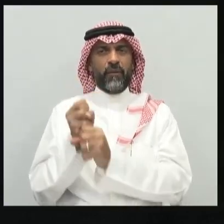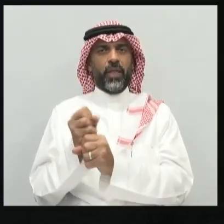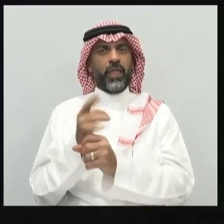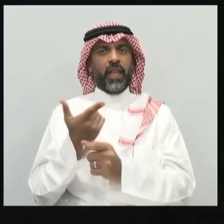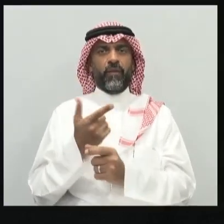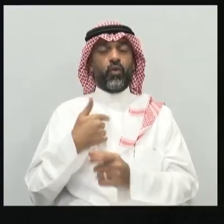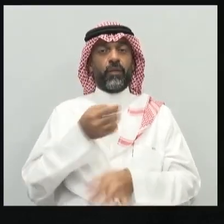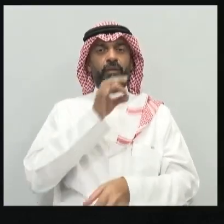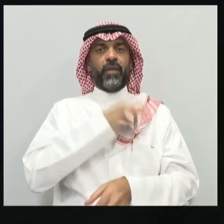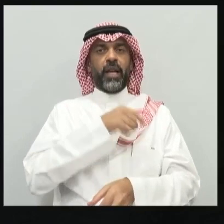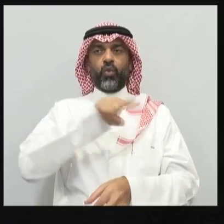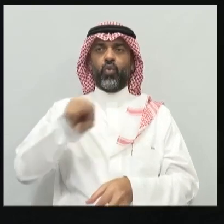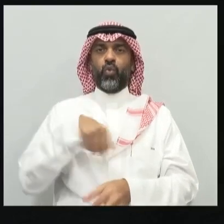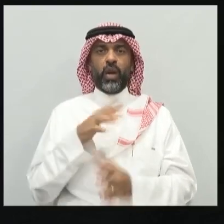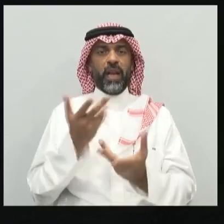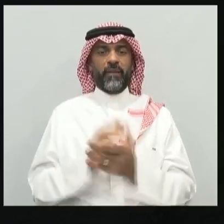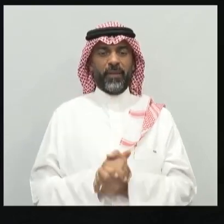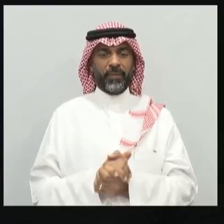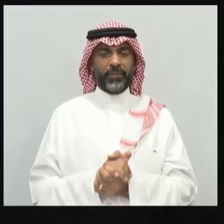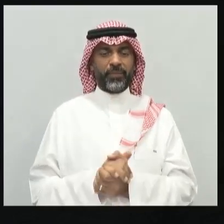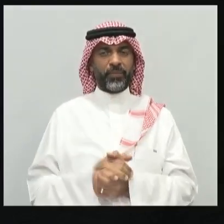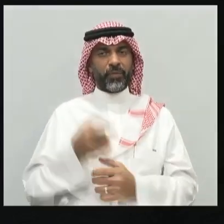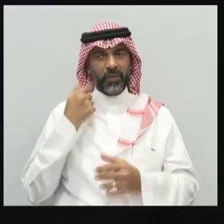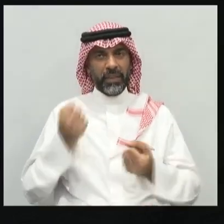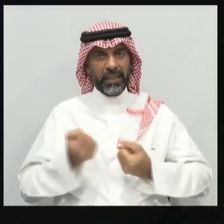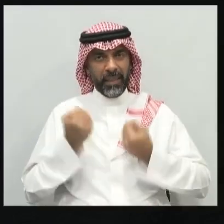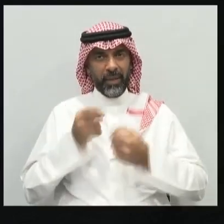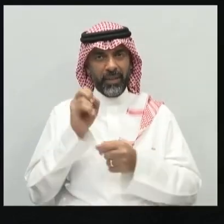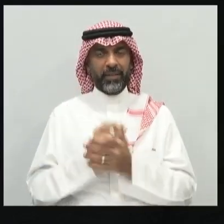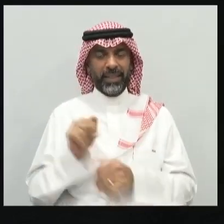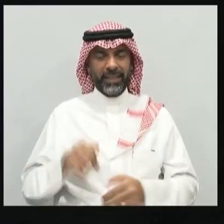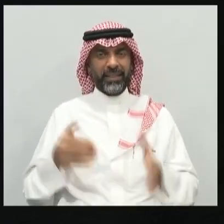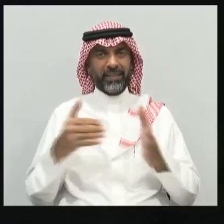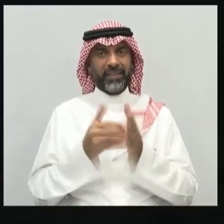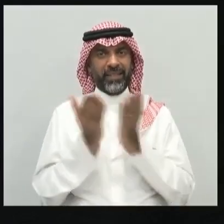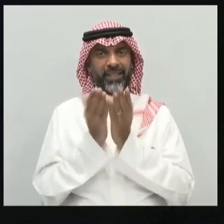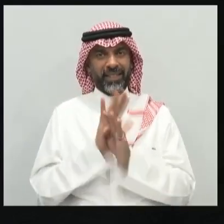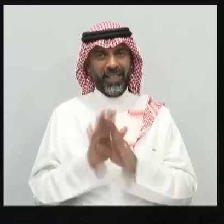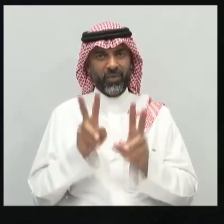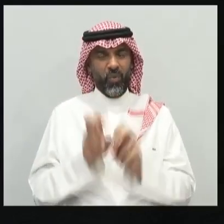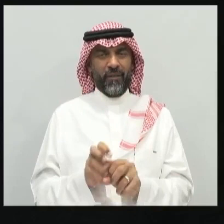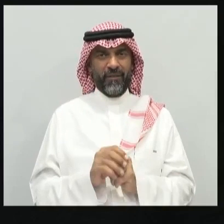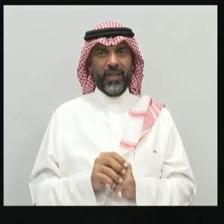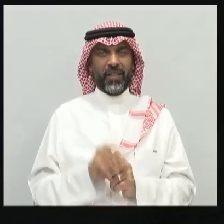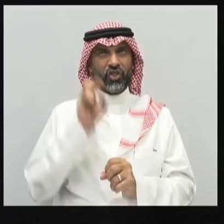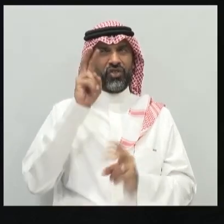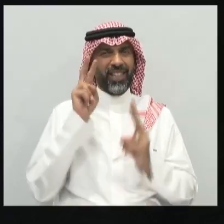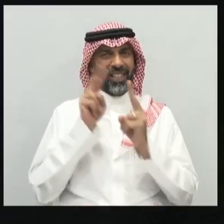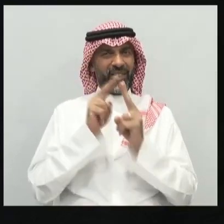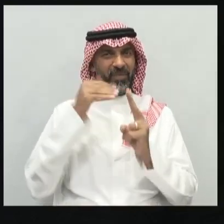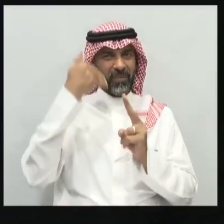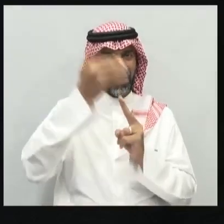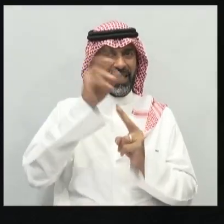وكيف نستفيد منها واخذنا بعض التمارين الى هنا توقف انا واياكم ان شاء الله نلتقي في درس